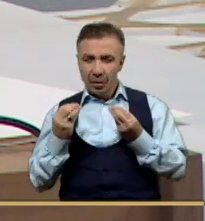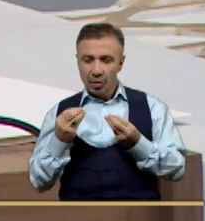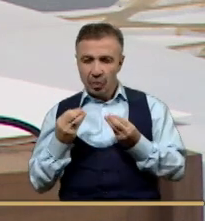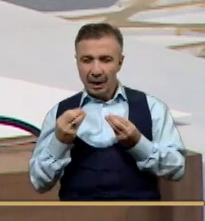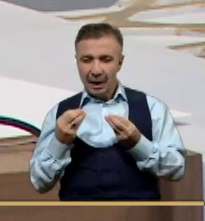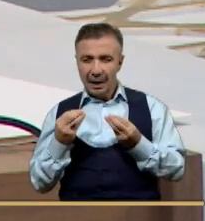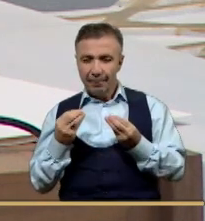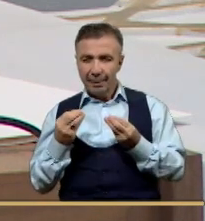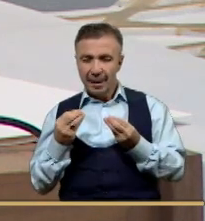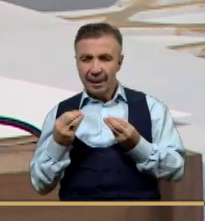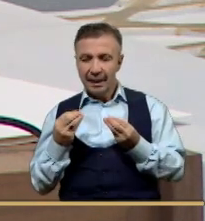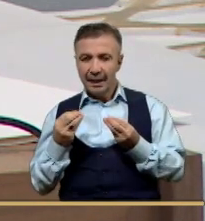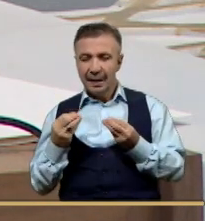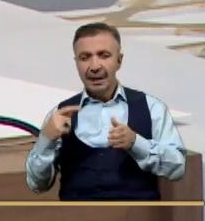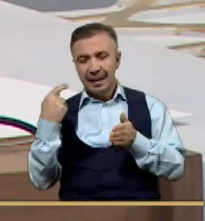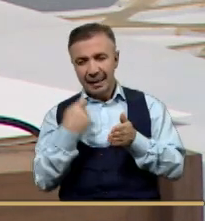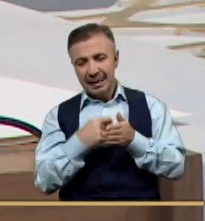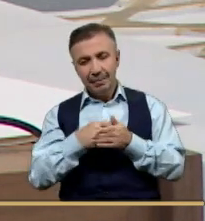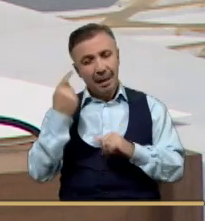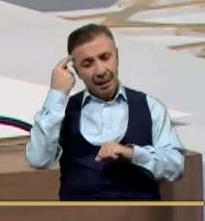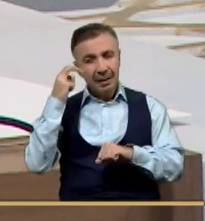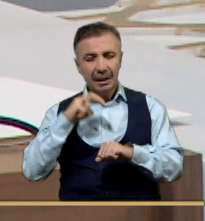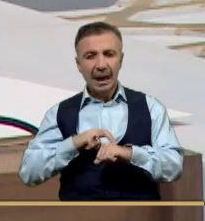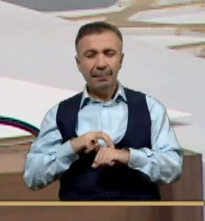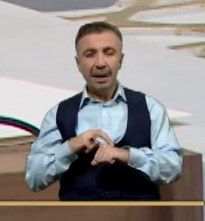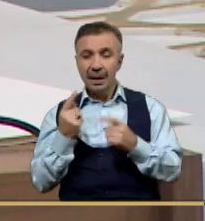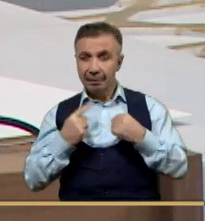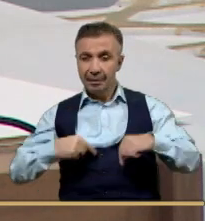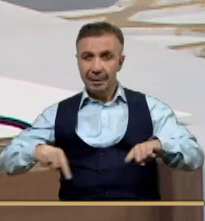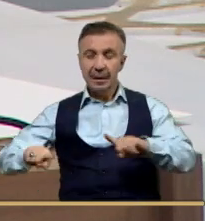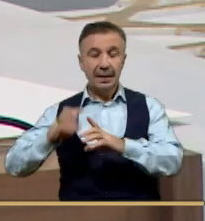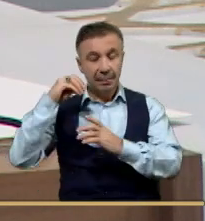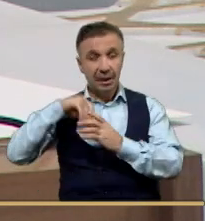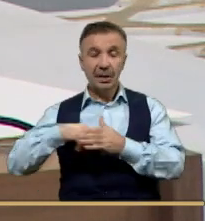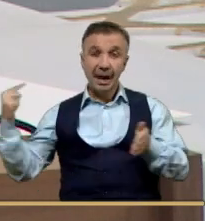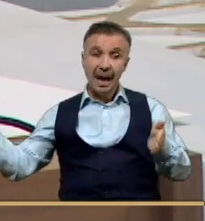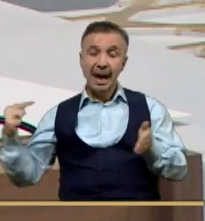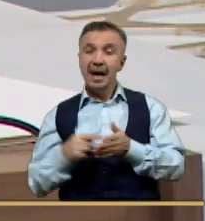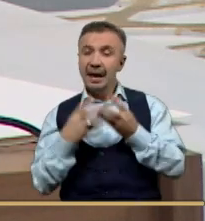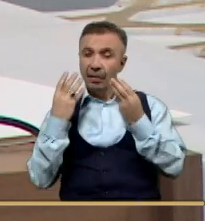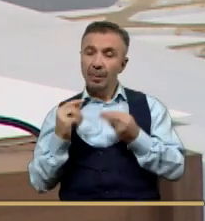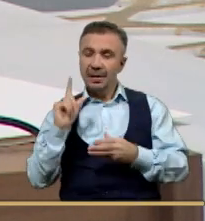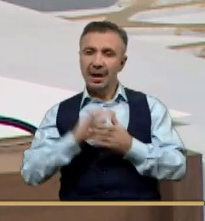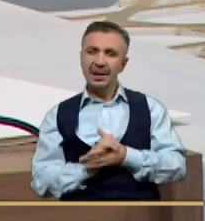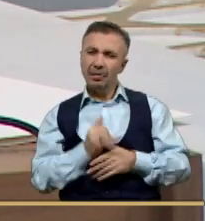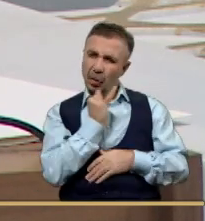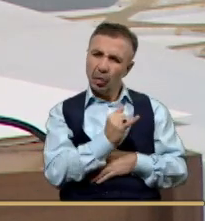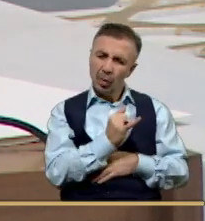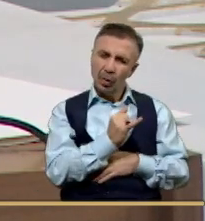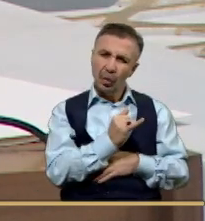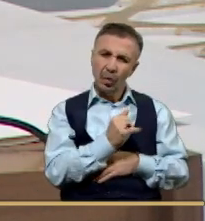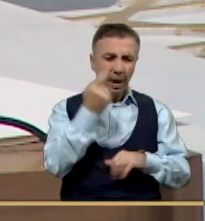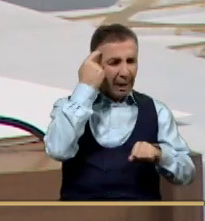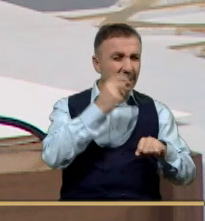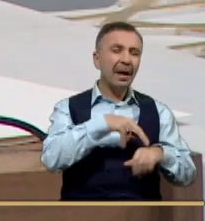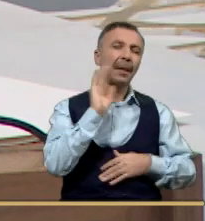ünvanla anılmak bizim için bir hedef olmalıdır. Kötü ünvanla anılmak değil.